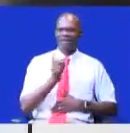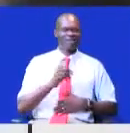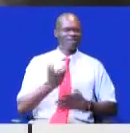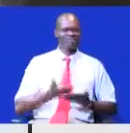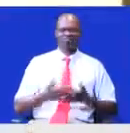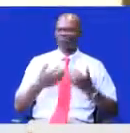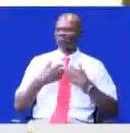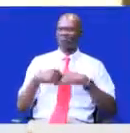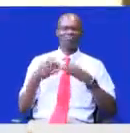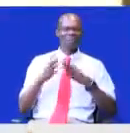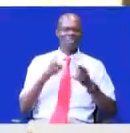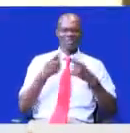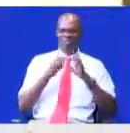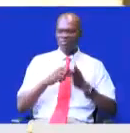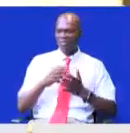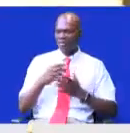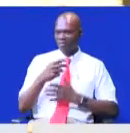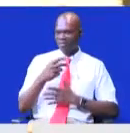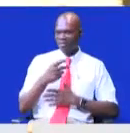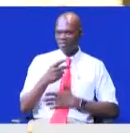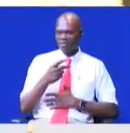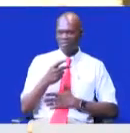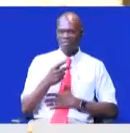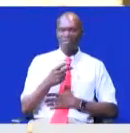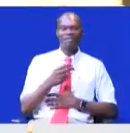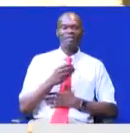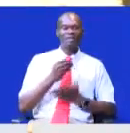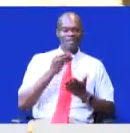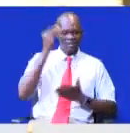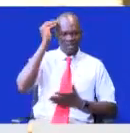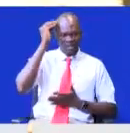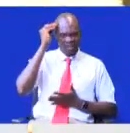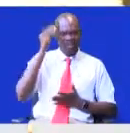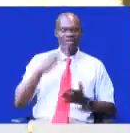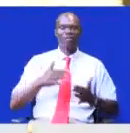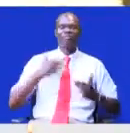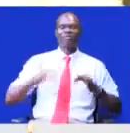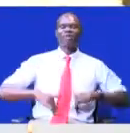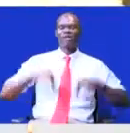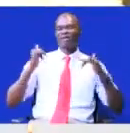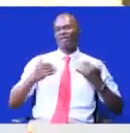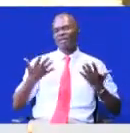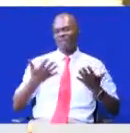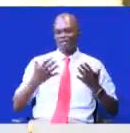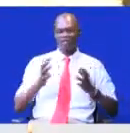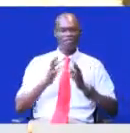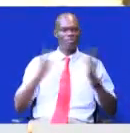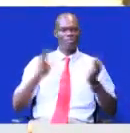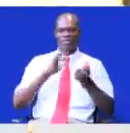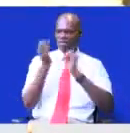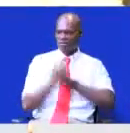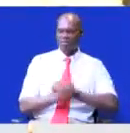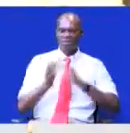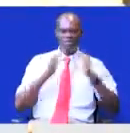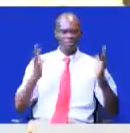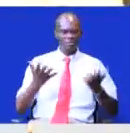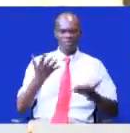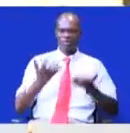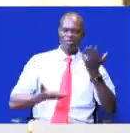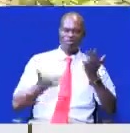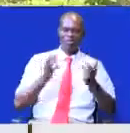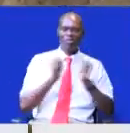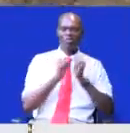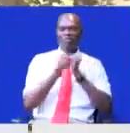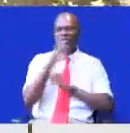nikech nasomo, aneno ka ngimana nitie gi lokruok maduong' kapimo gi joma ne wan go kwadongo matindo manok odhi